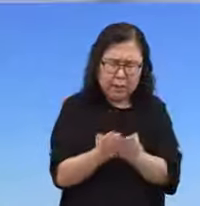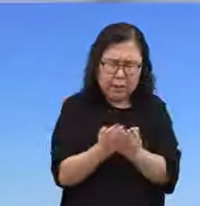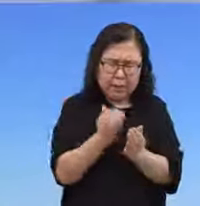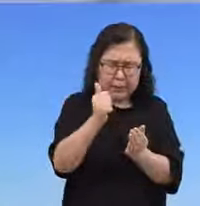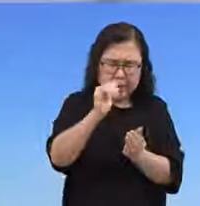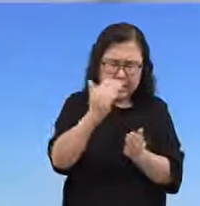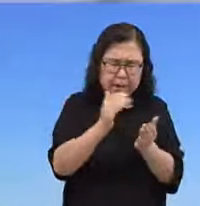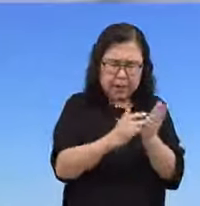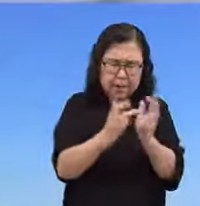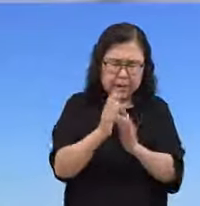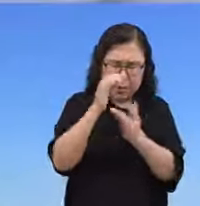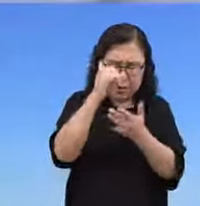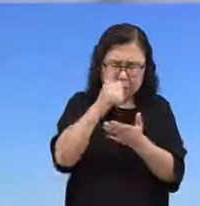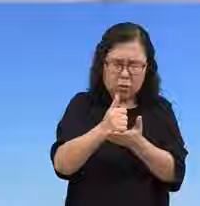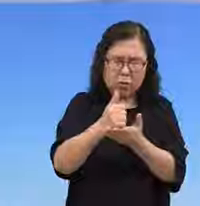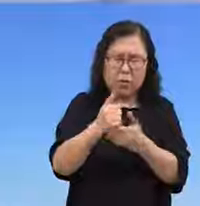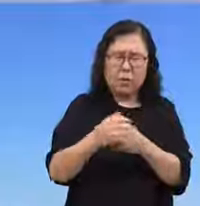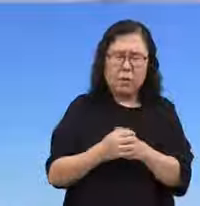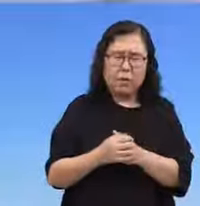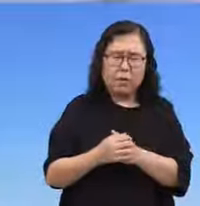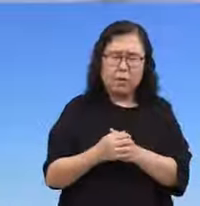되시는 예수 그리스도,